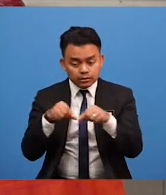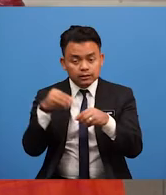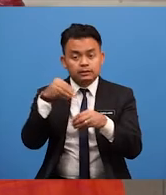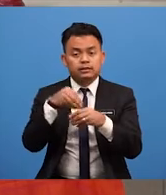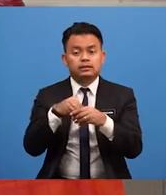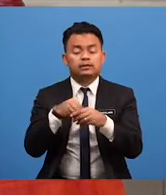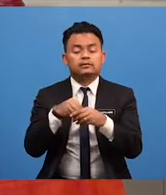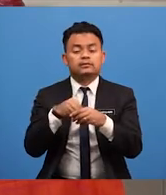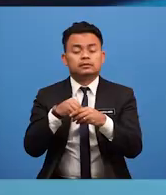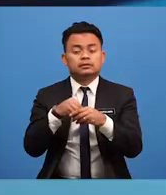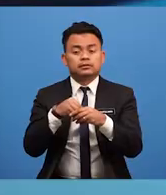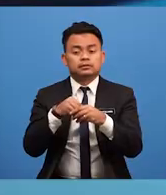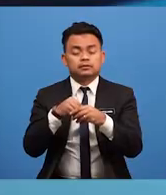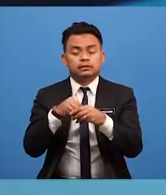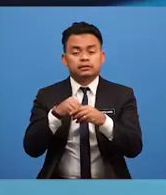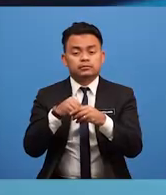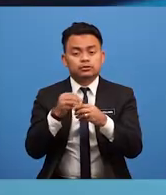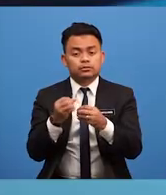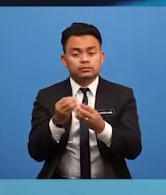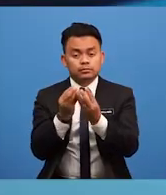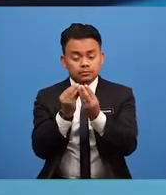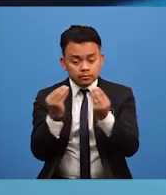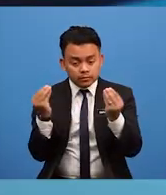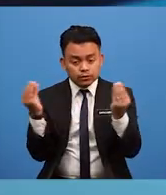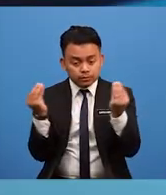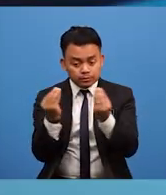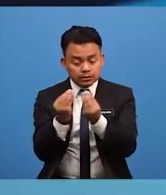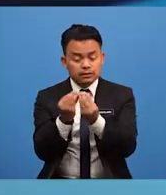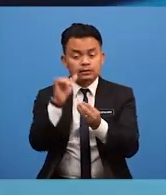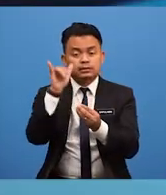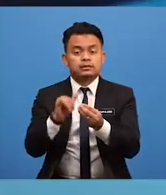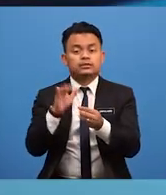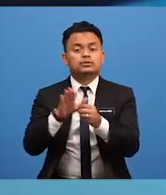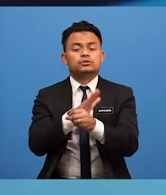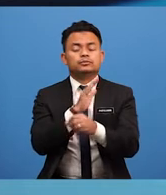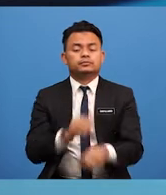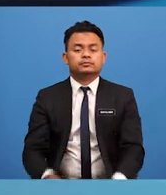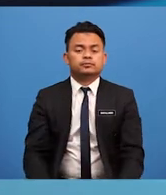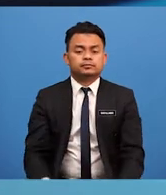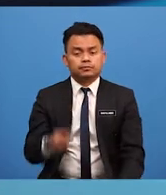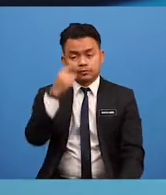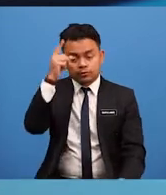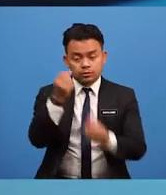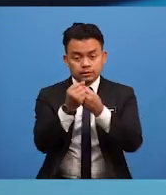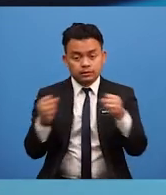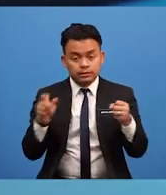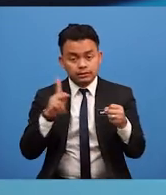pembaziran. Bagi menyediakan 1 liter paste warna batik